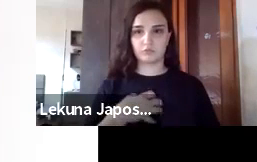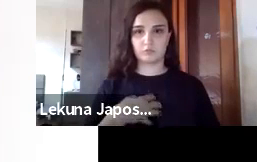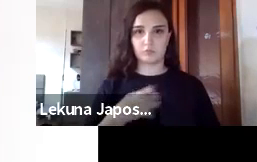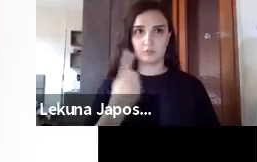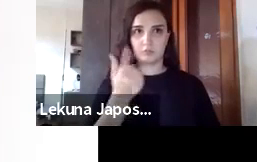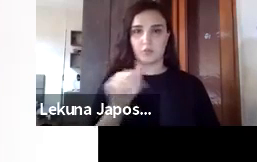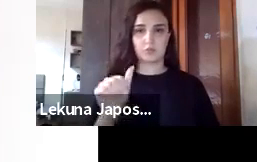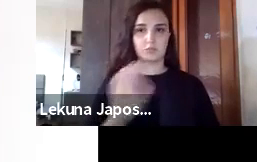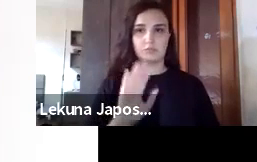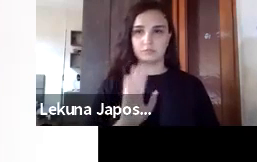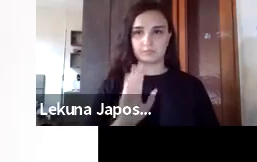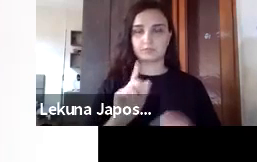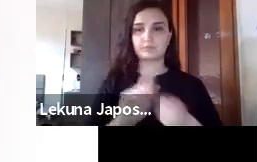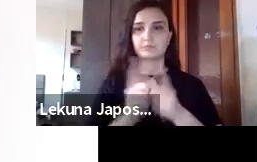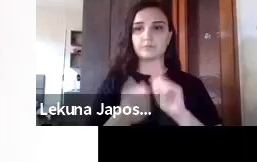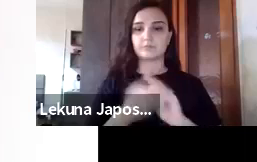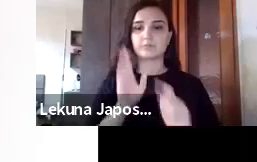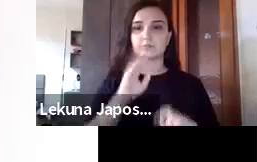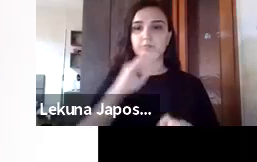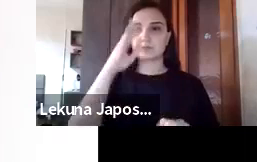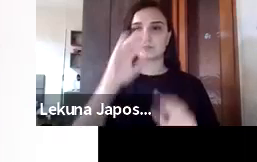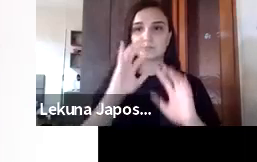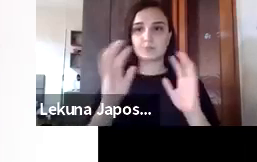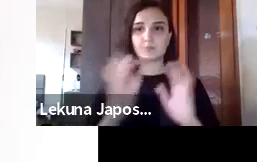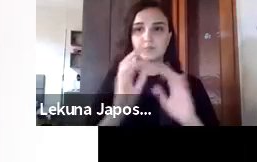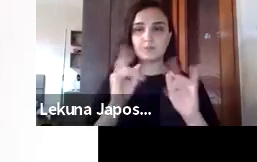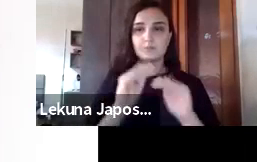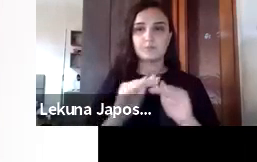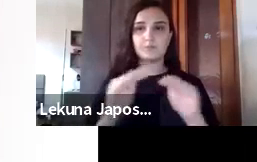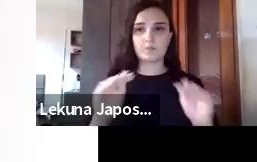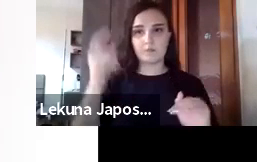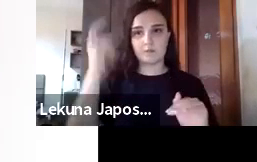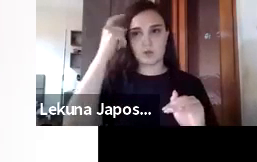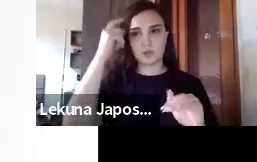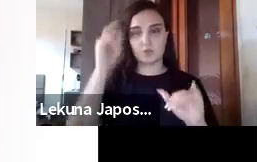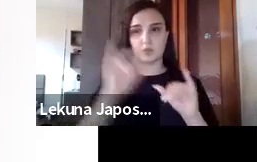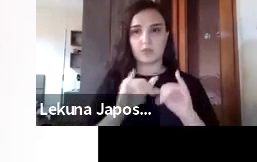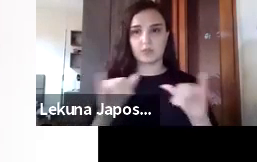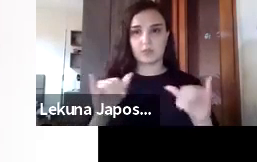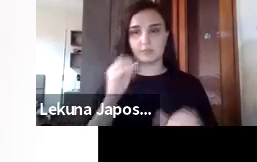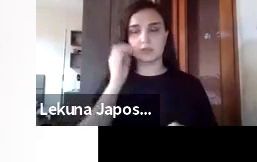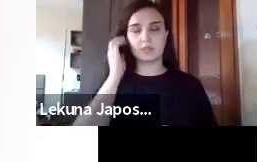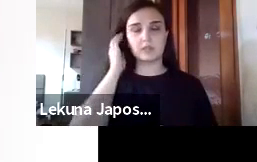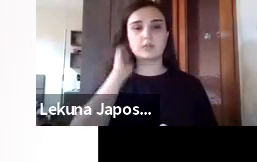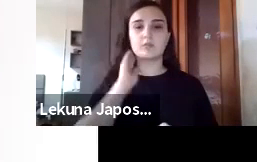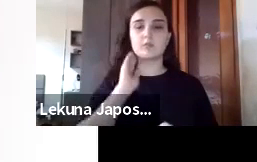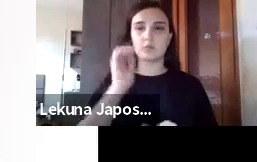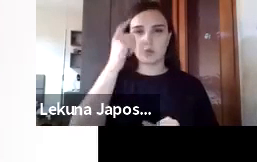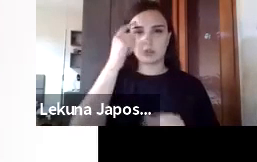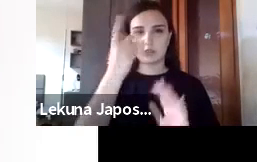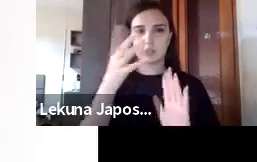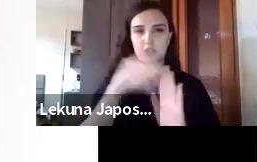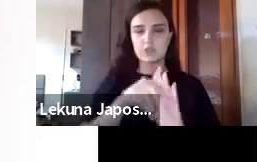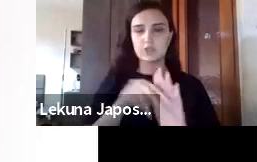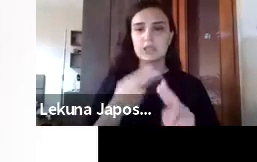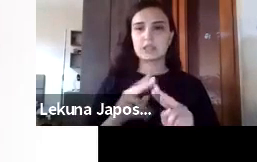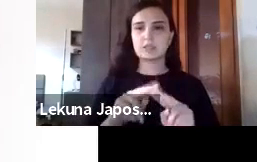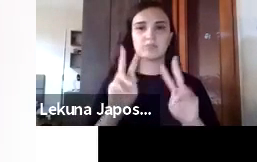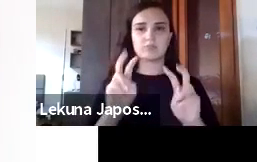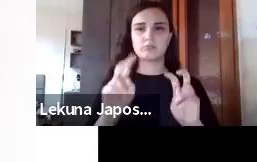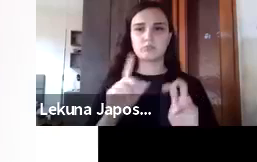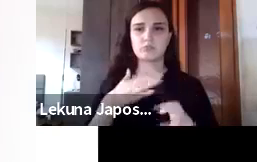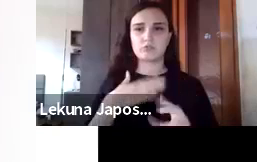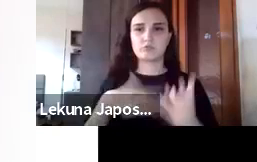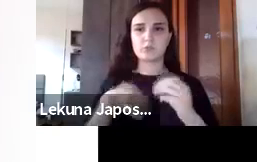ვთქვათ, წამყვანი. მშობელი ზრუნავს ასევე ბავშვის კოგნიტურ კარგად ყოფნაზე, რაშიც იგულისხმება ის, რომ